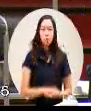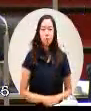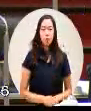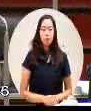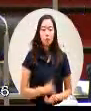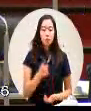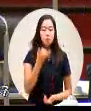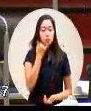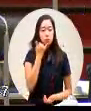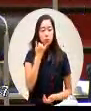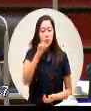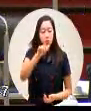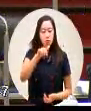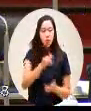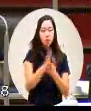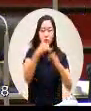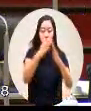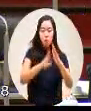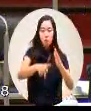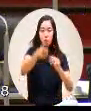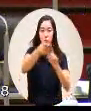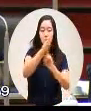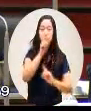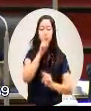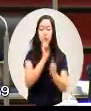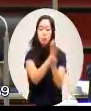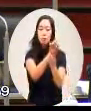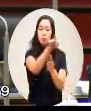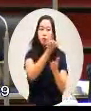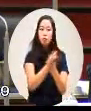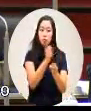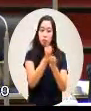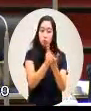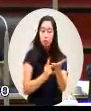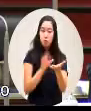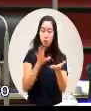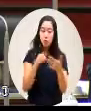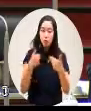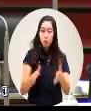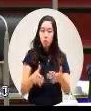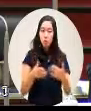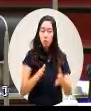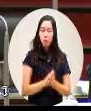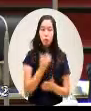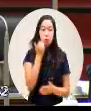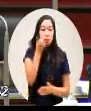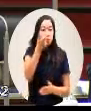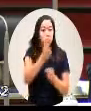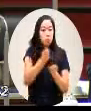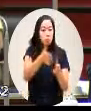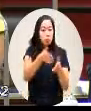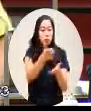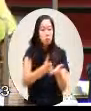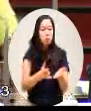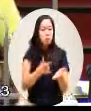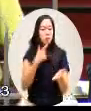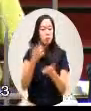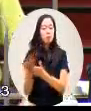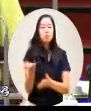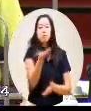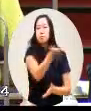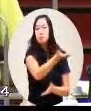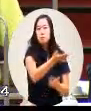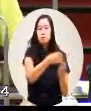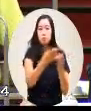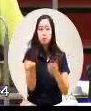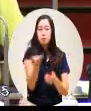会当甲老师讲啦，甲校长讲啦，校长，你要退休无？你若无要退休，我甲你遗产。